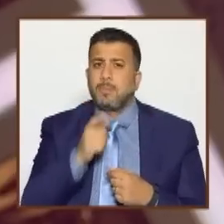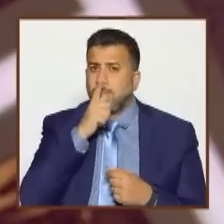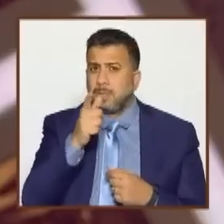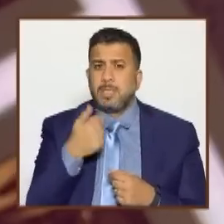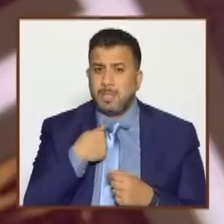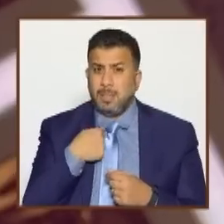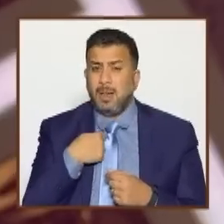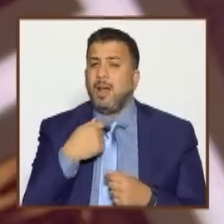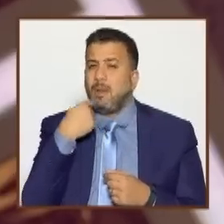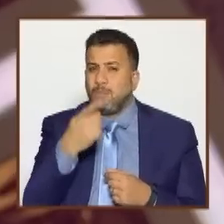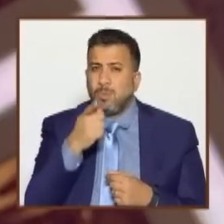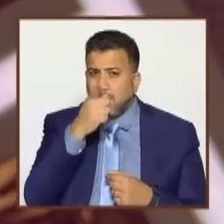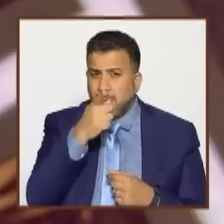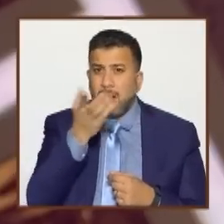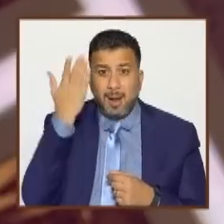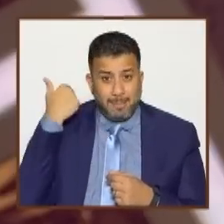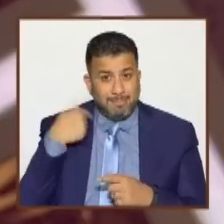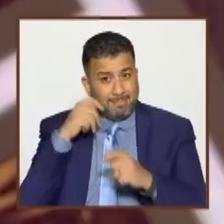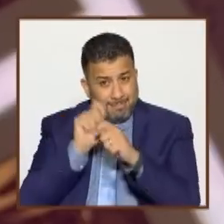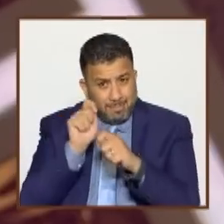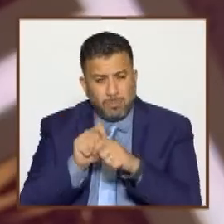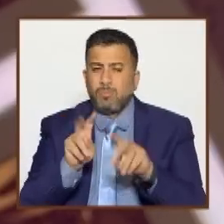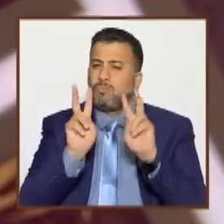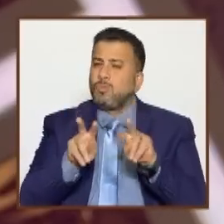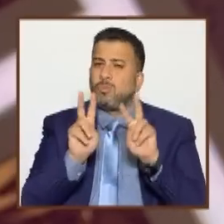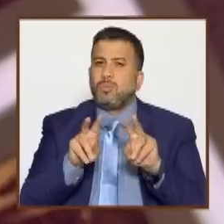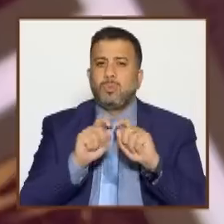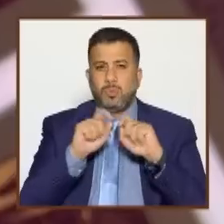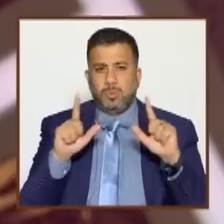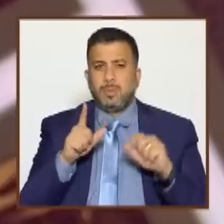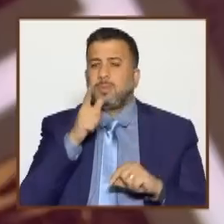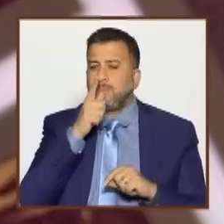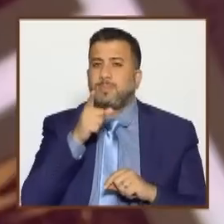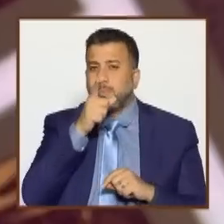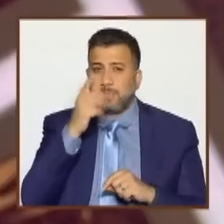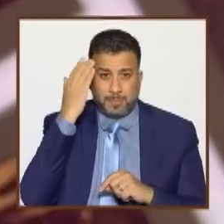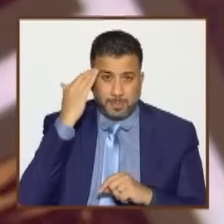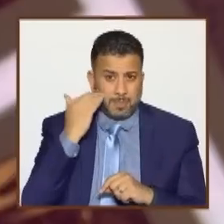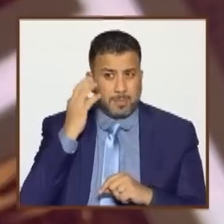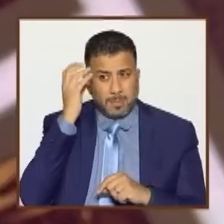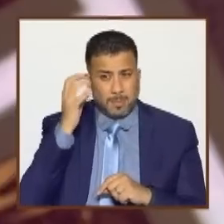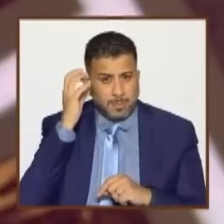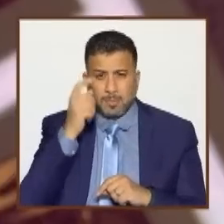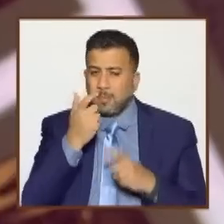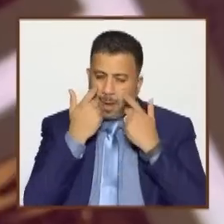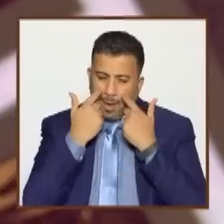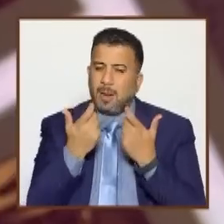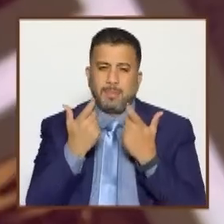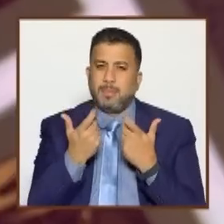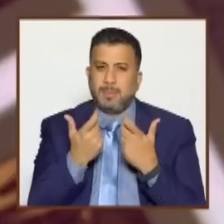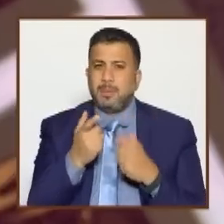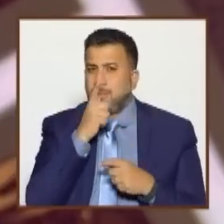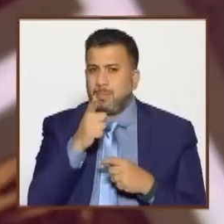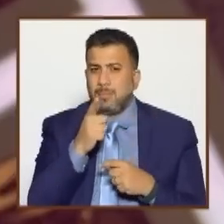هذه طريقتي في النصيحة لمن مبتلي بالوسوسة. أختي الفاضلة بارك الله فيك، احرصي على أن